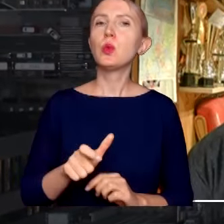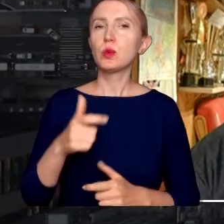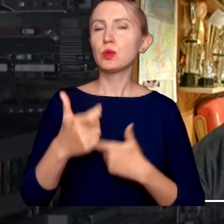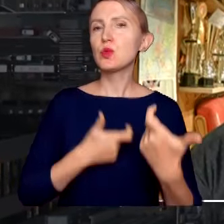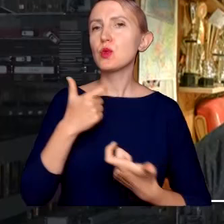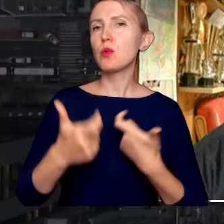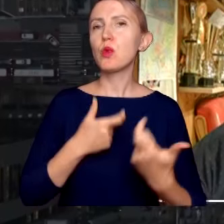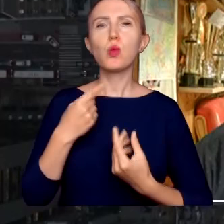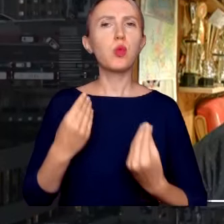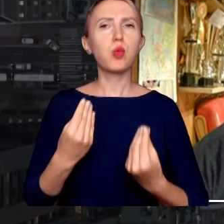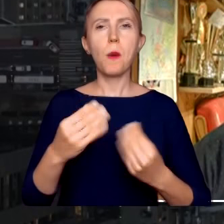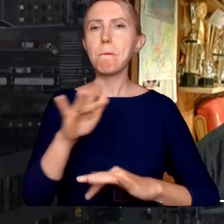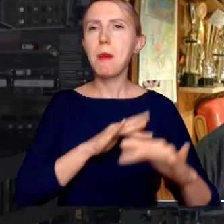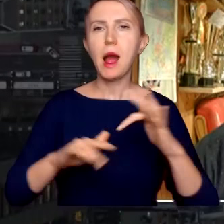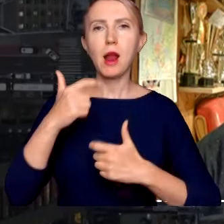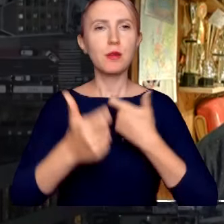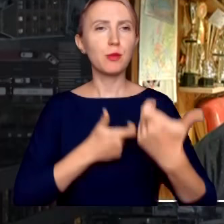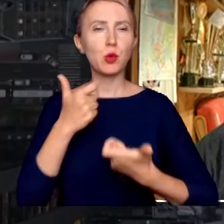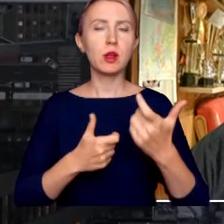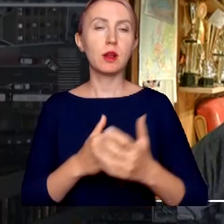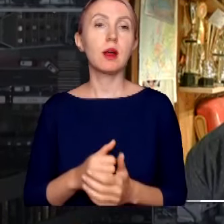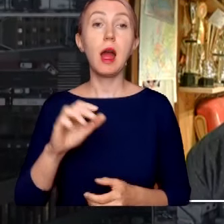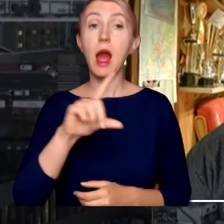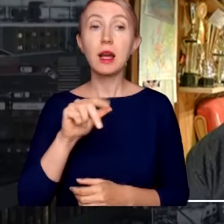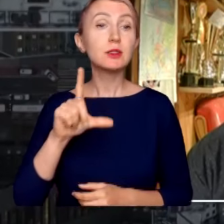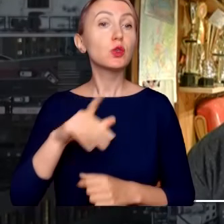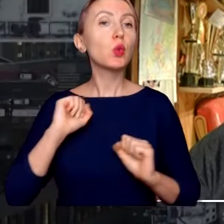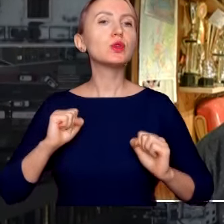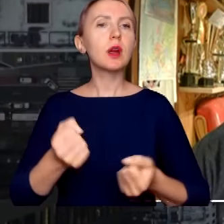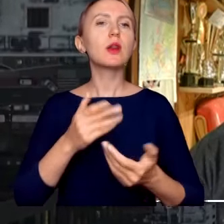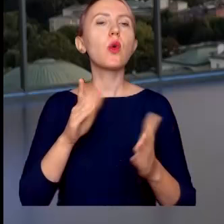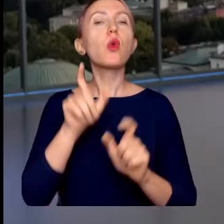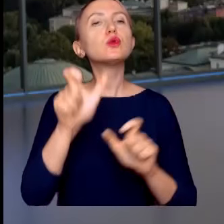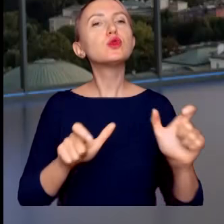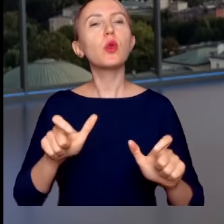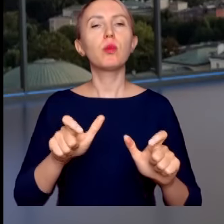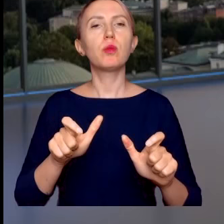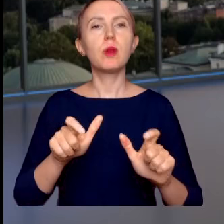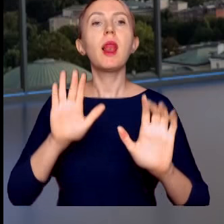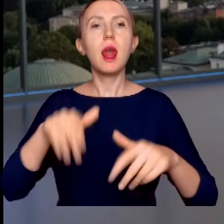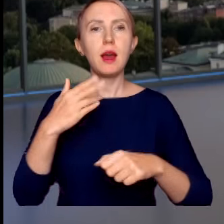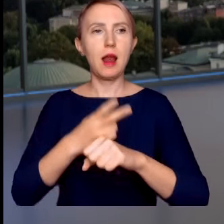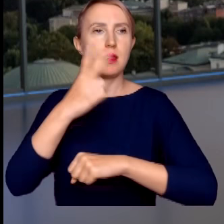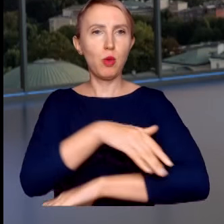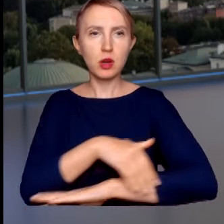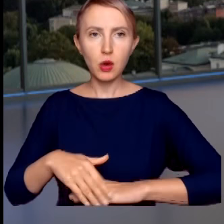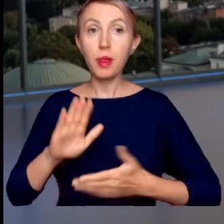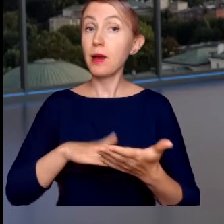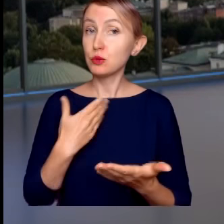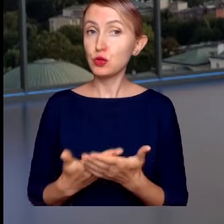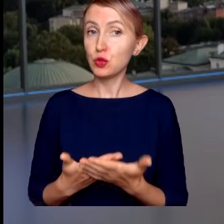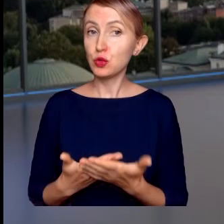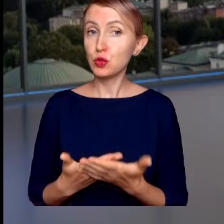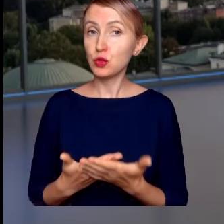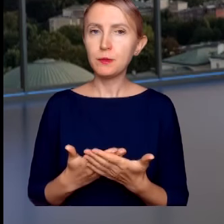dokonał niesamowitej manipulacji. O azyl ubiegają się ci, którzy legalnie przekroczą granicę. I na przykład